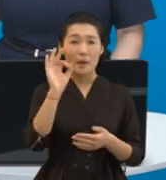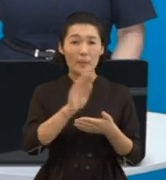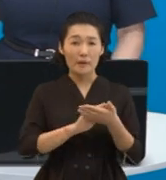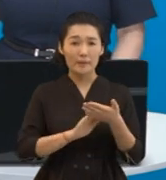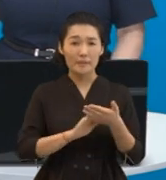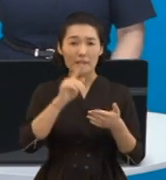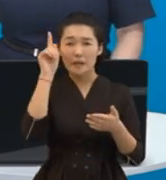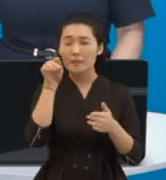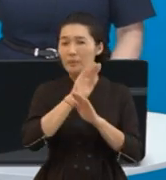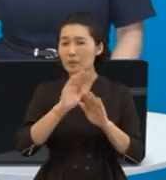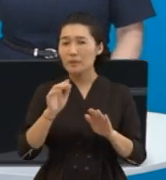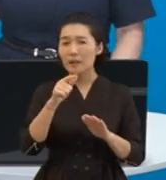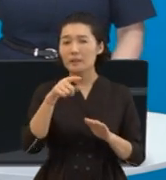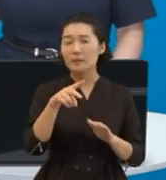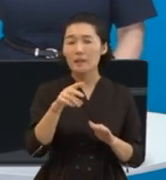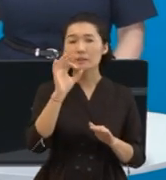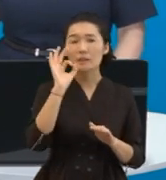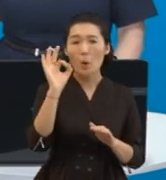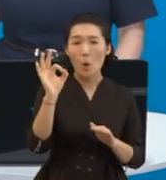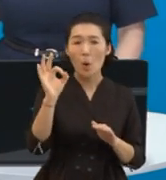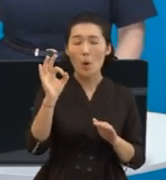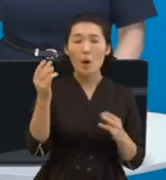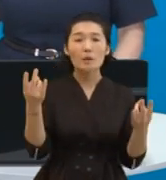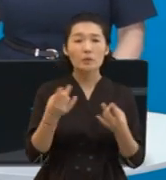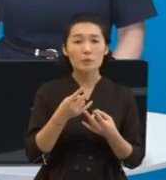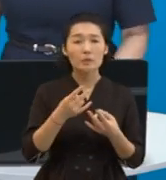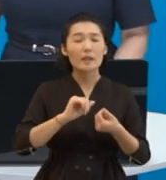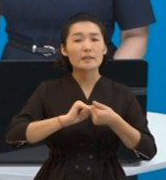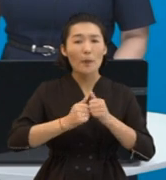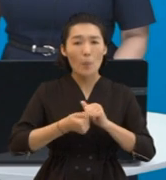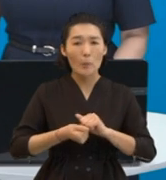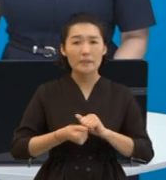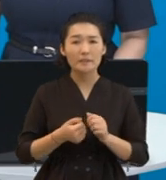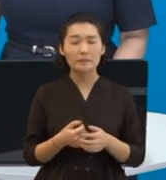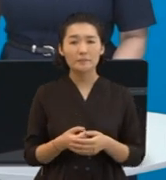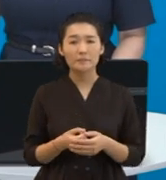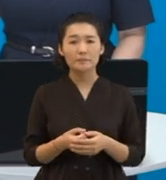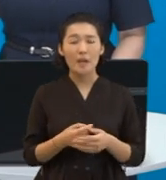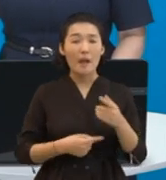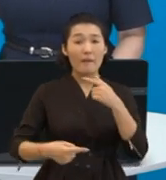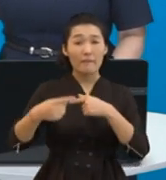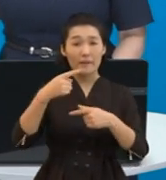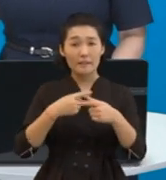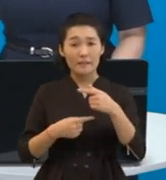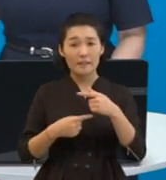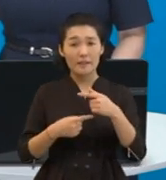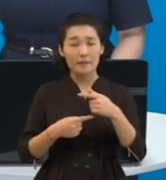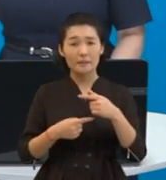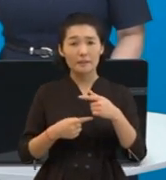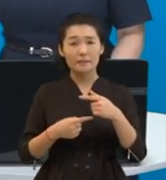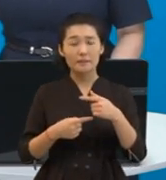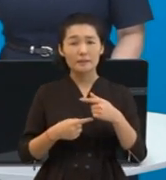гласных о нужно запомнить итак возвращаемся к нашей букве